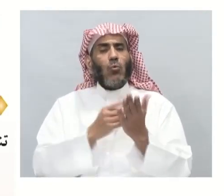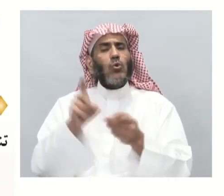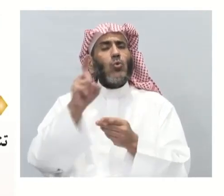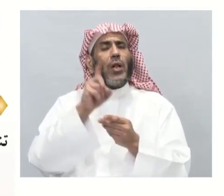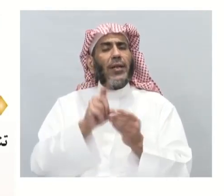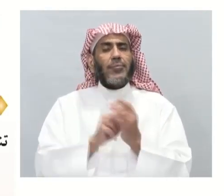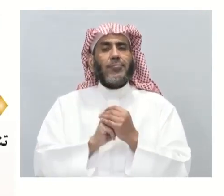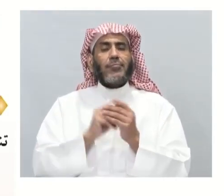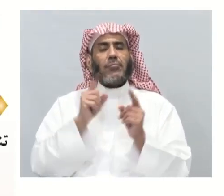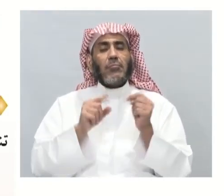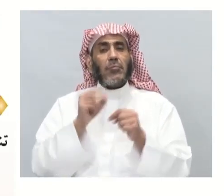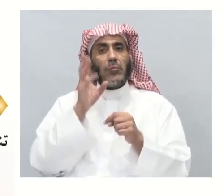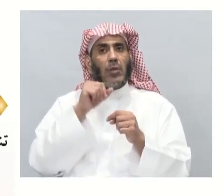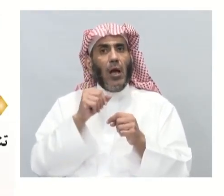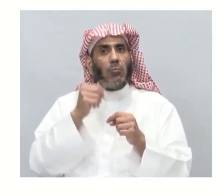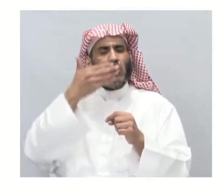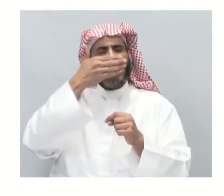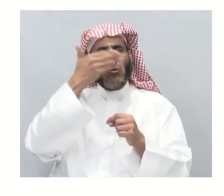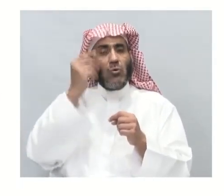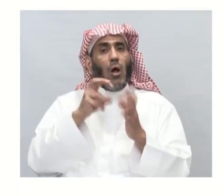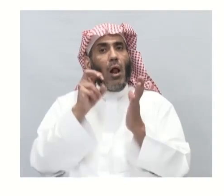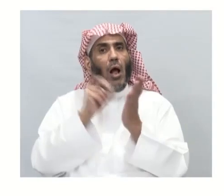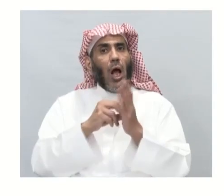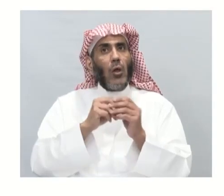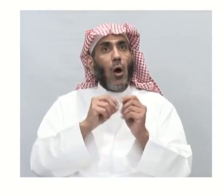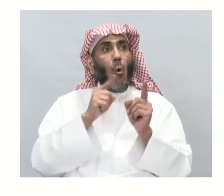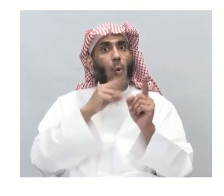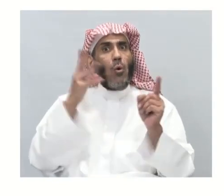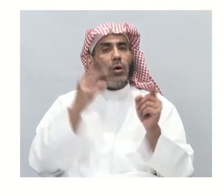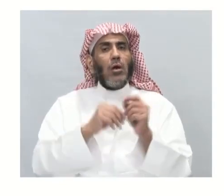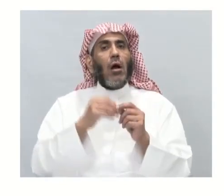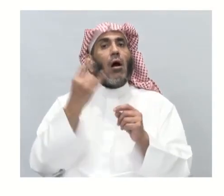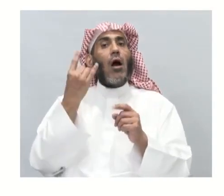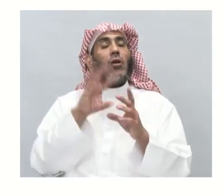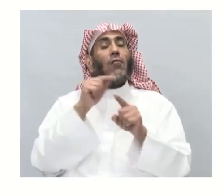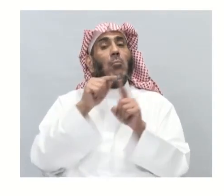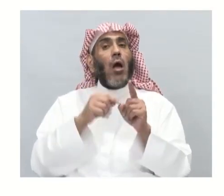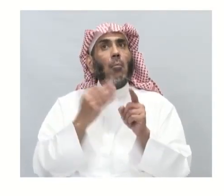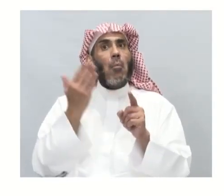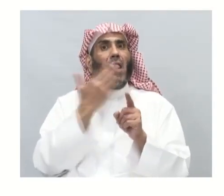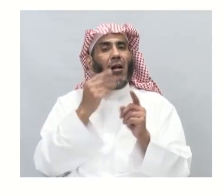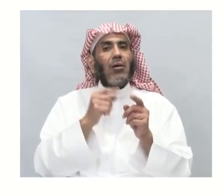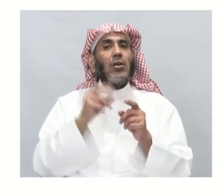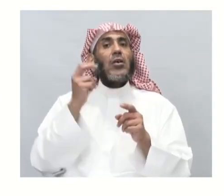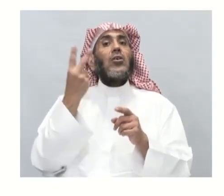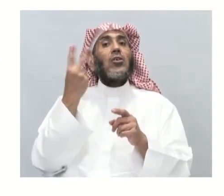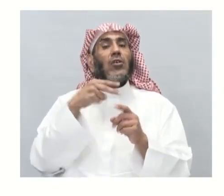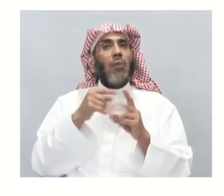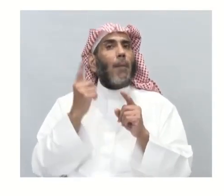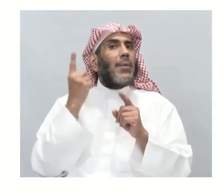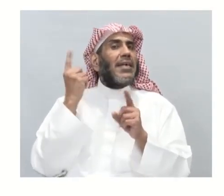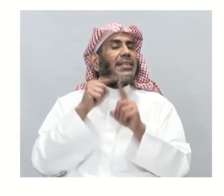عنها لابد من استحضار القاعده الشهيره الموجوده هنا انه عندنا 10% فيما نقرا لدينا 20% مما